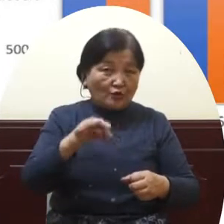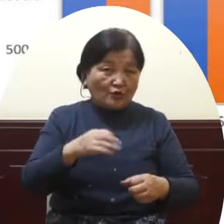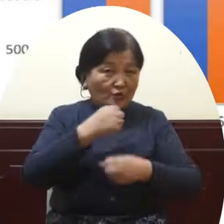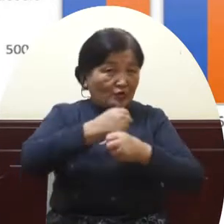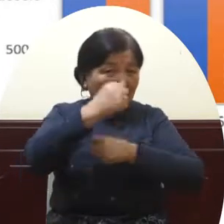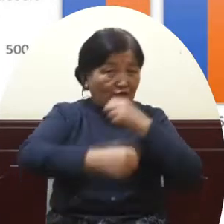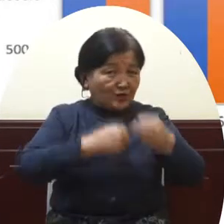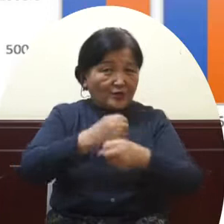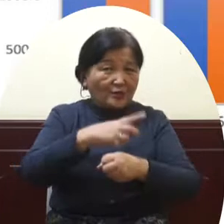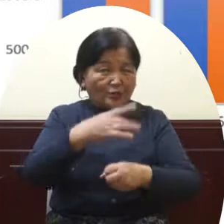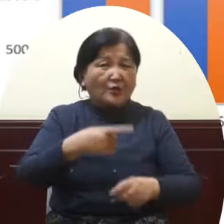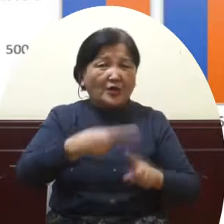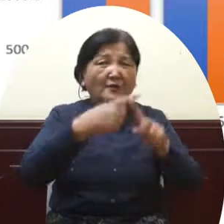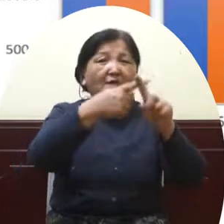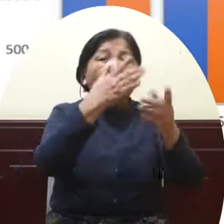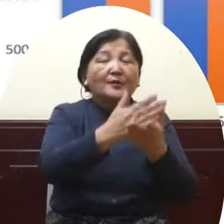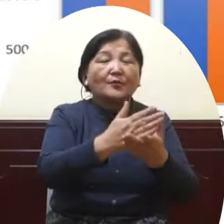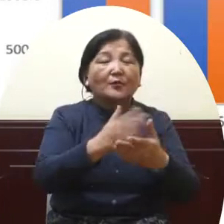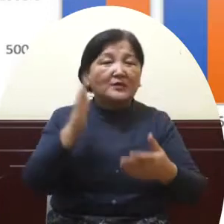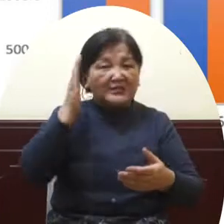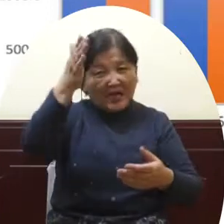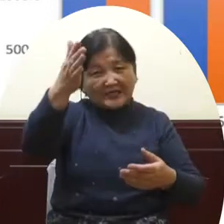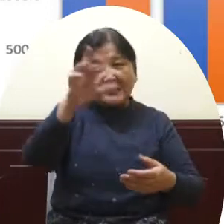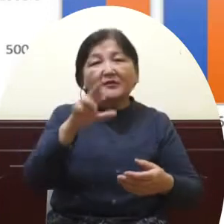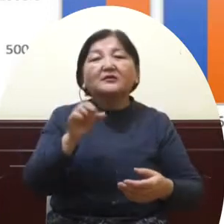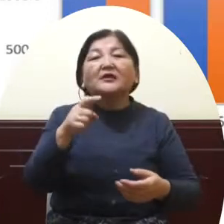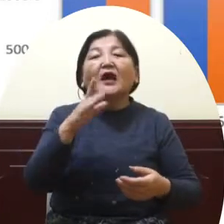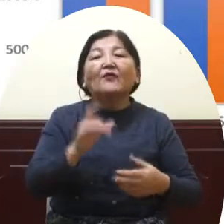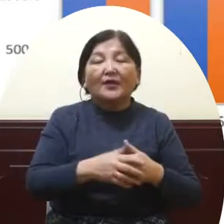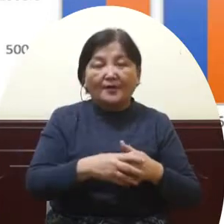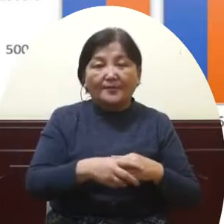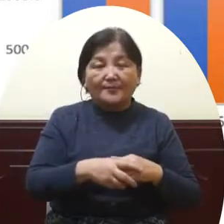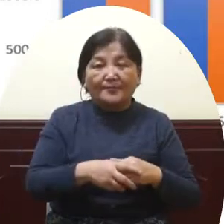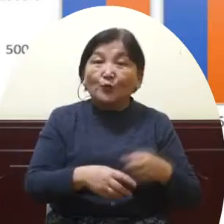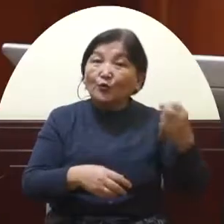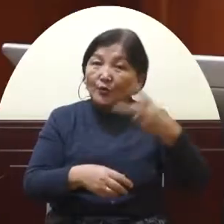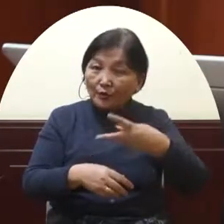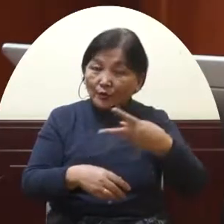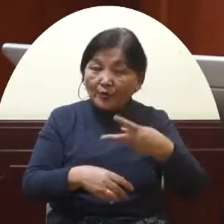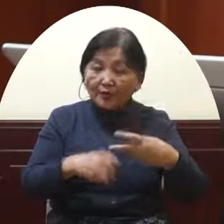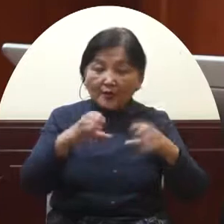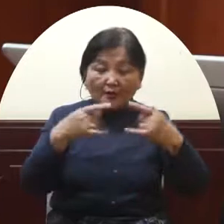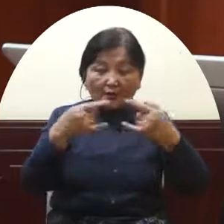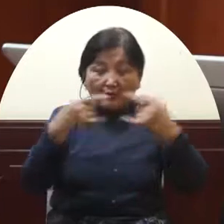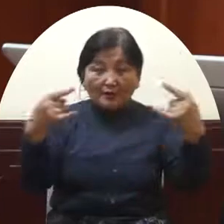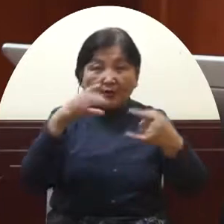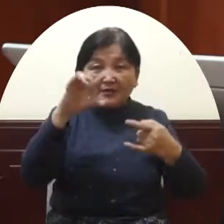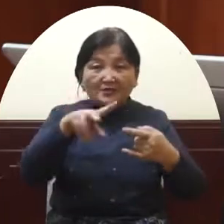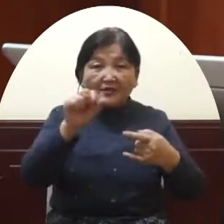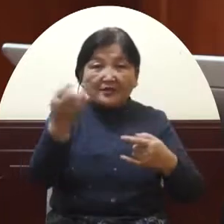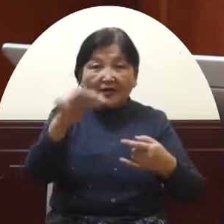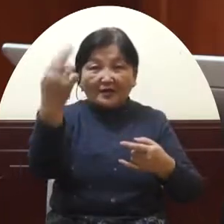Тэгэхээр бид нэр одоо цаашид яах вэ гэдэг асуудлыг бодох хэрэгтэй болж эхэлж байгаа. Хоёрдугаарт энэ слайд эсгээ.